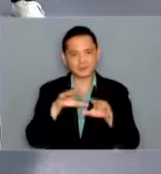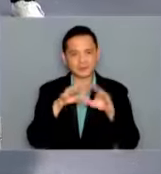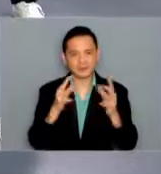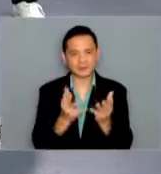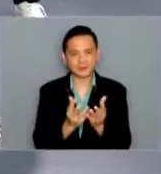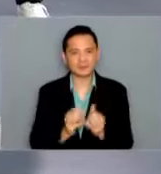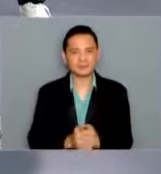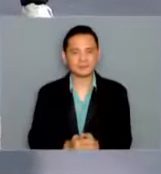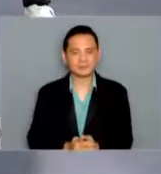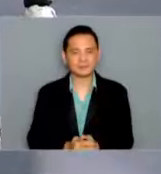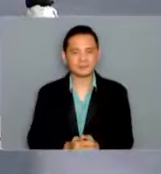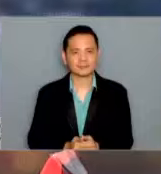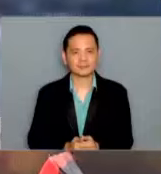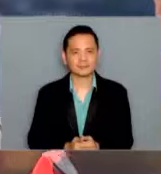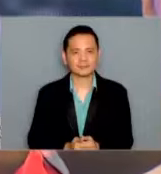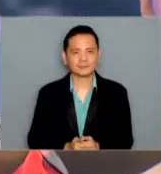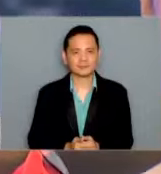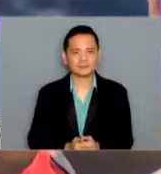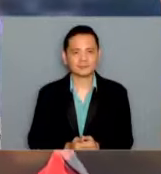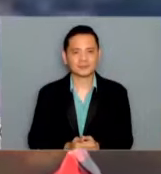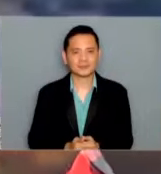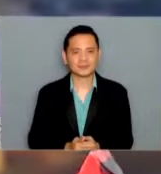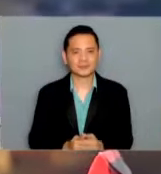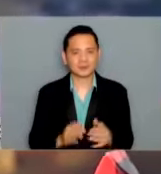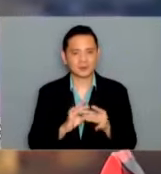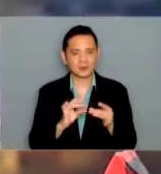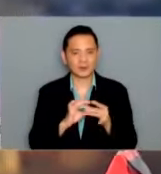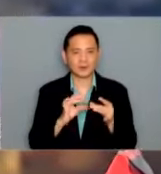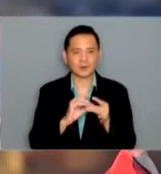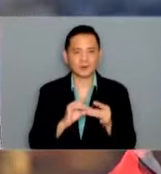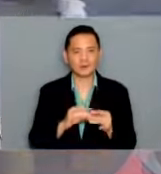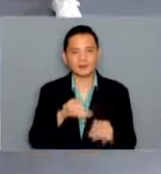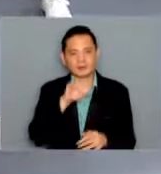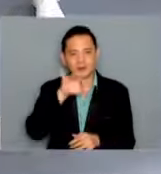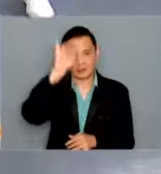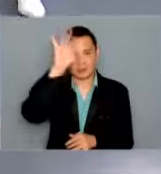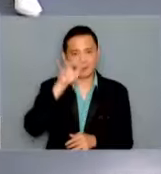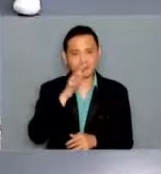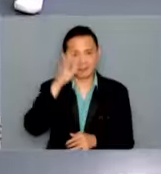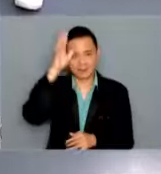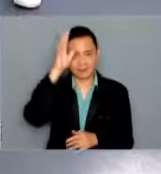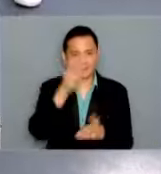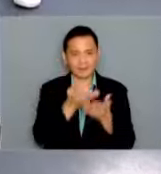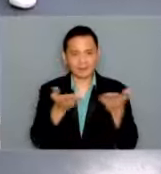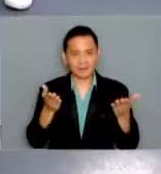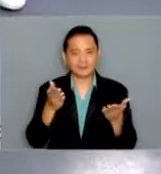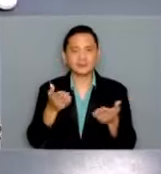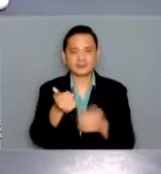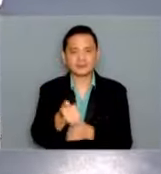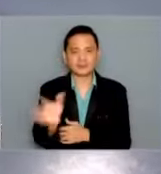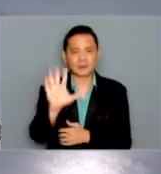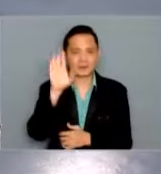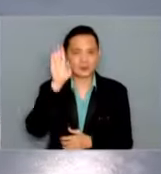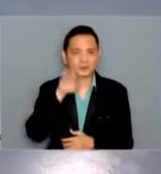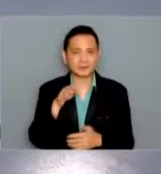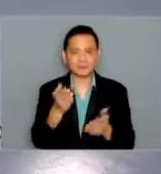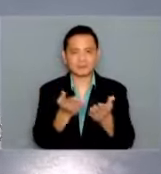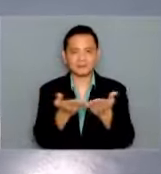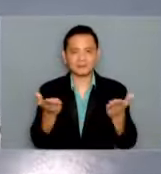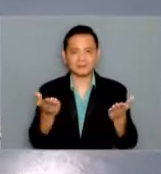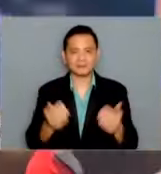bati namin sa inyo, mga ate, kuya, nanay, tatay, lolo at lola. Good morning,